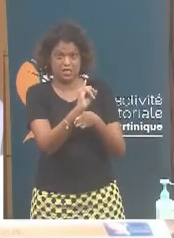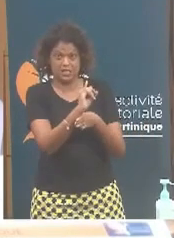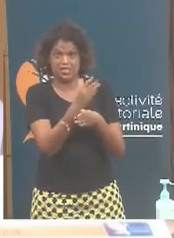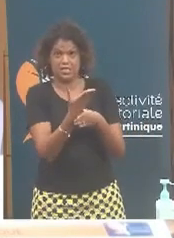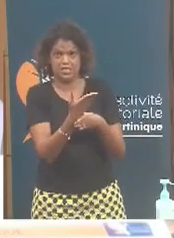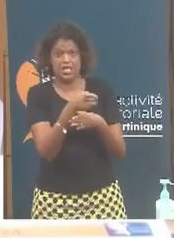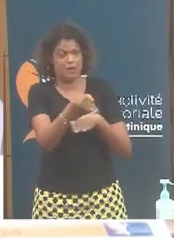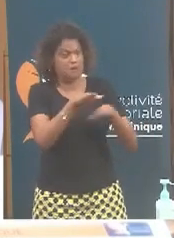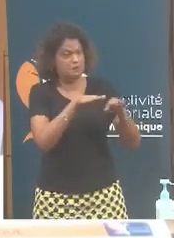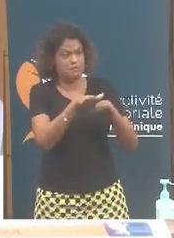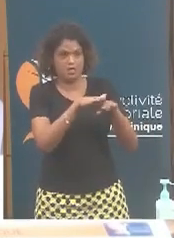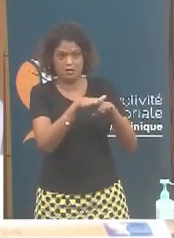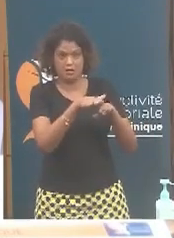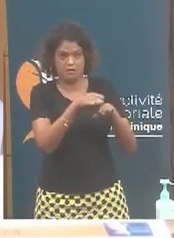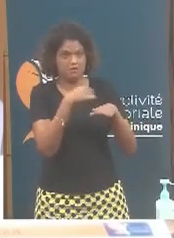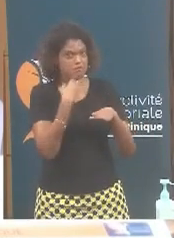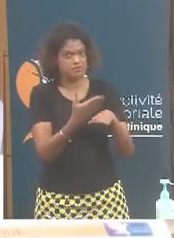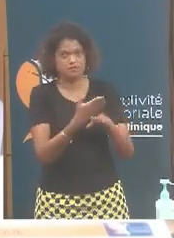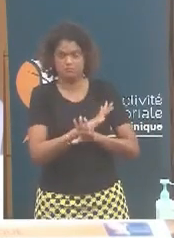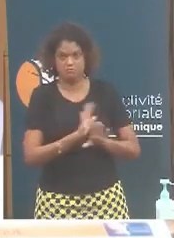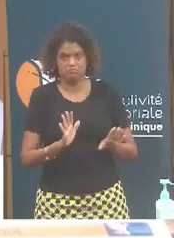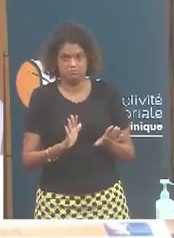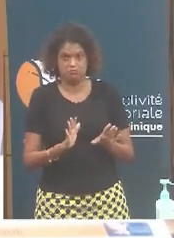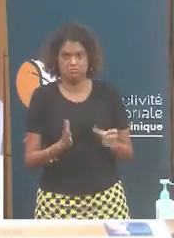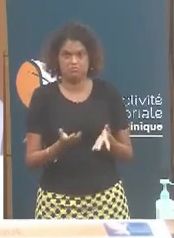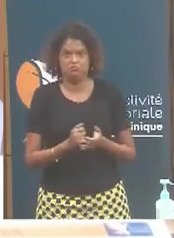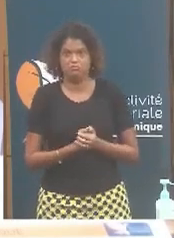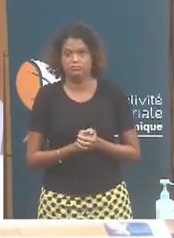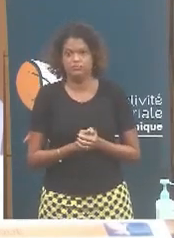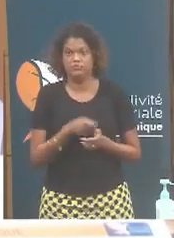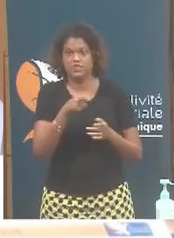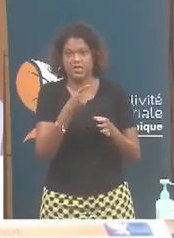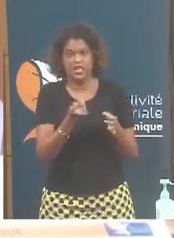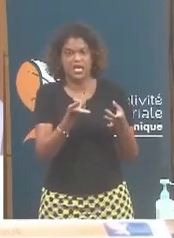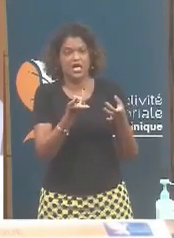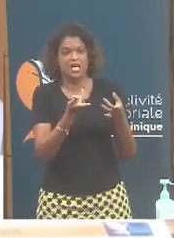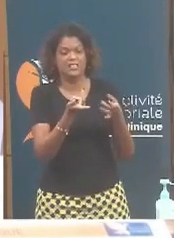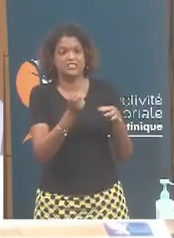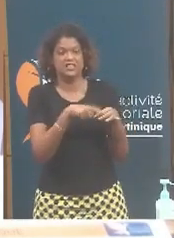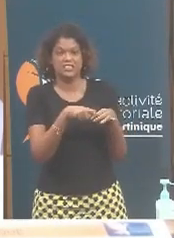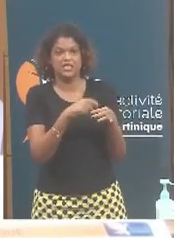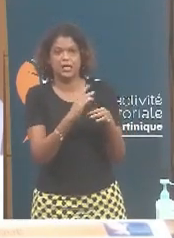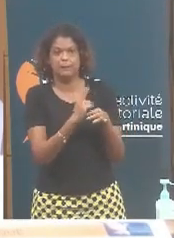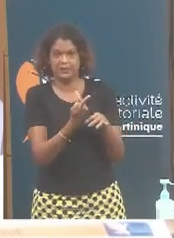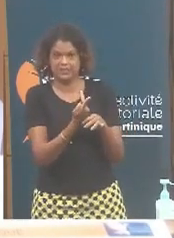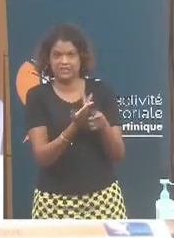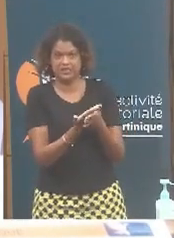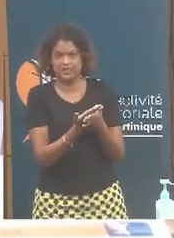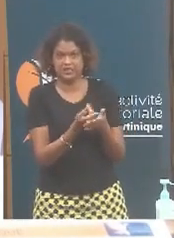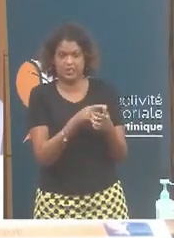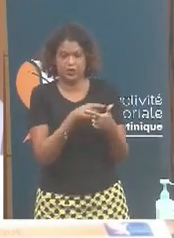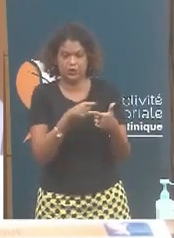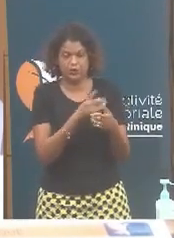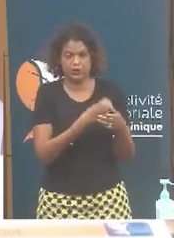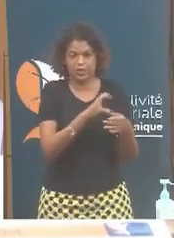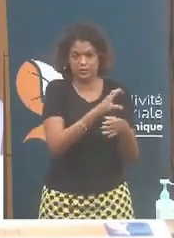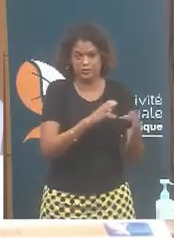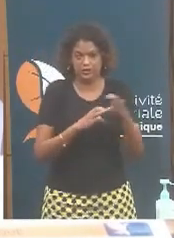cette méthode n'est pas appliquée. Et le syndicat mixte du TCSP était composé avec deux actionnaires, la